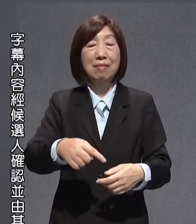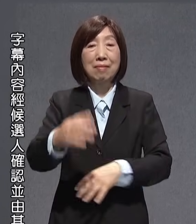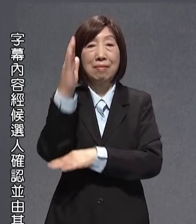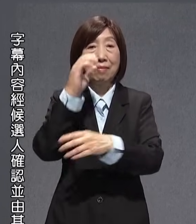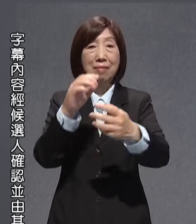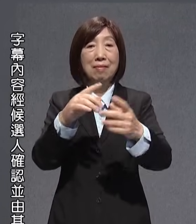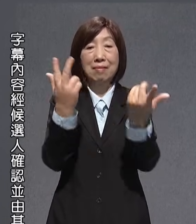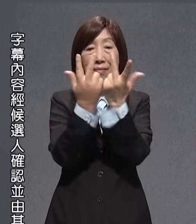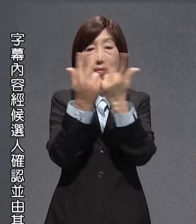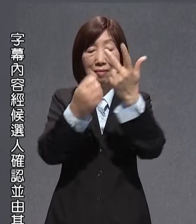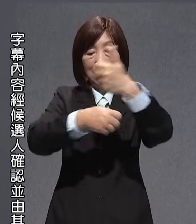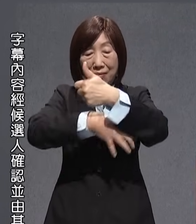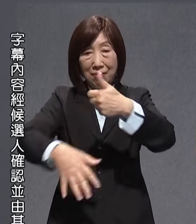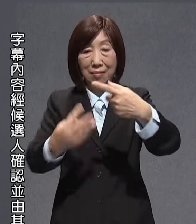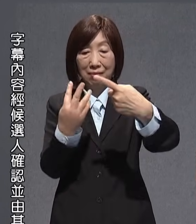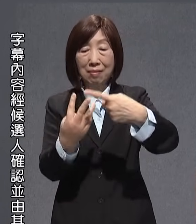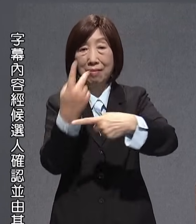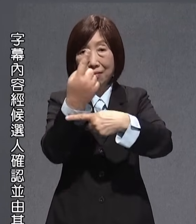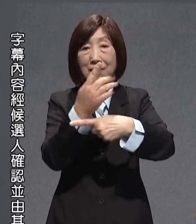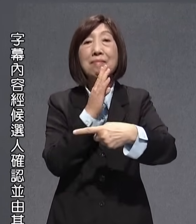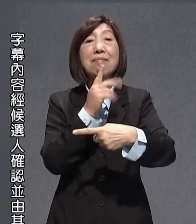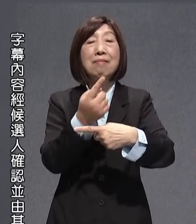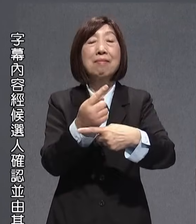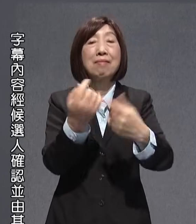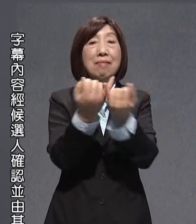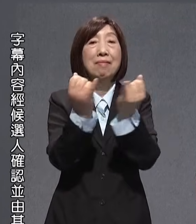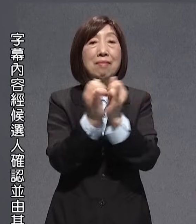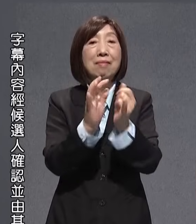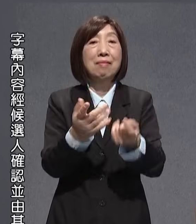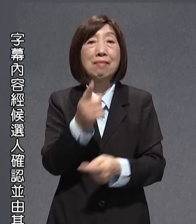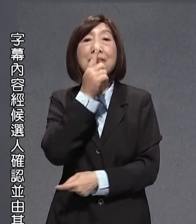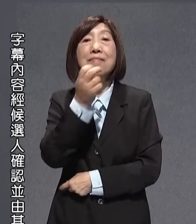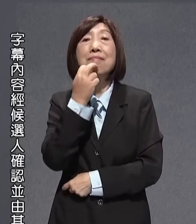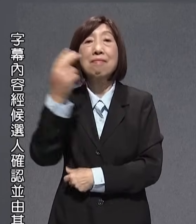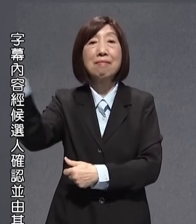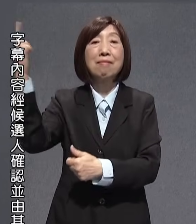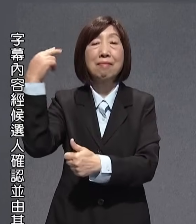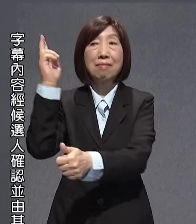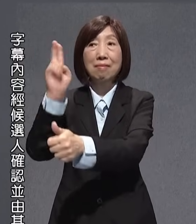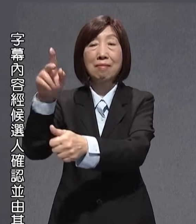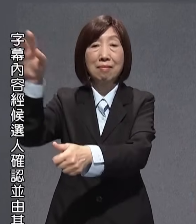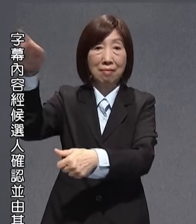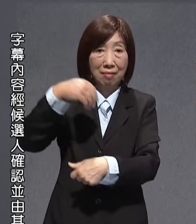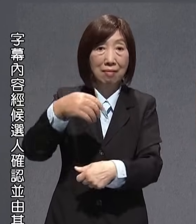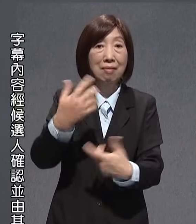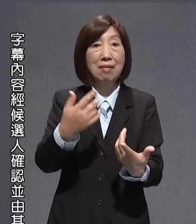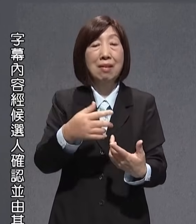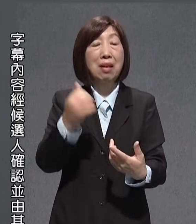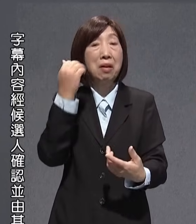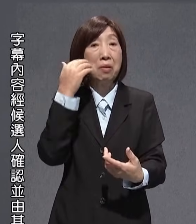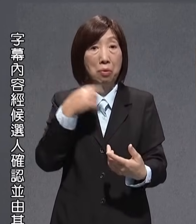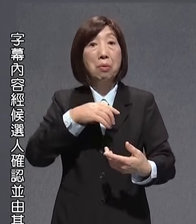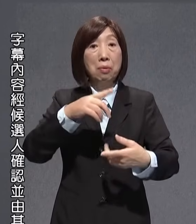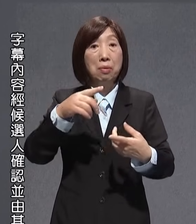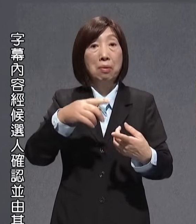搁继续，啊无卡在中央有一些。当然，主要是中央要指派过来，我没有办法，不然我早就超过